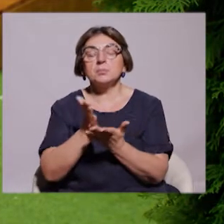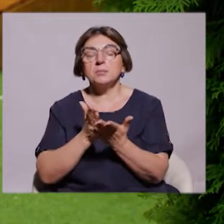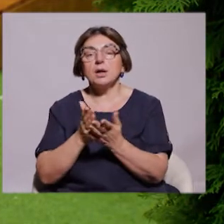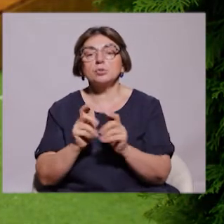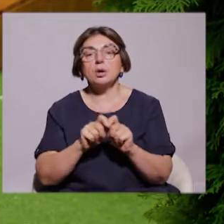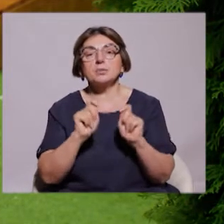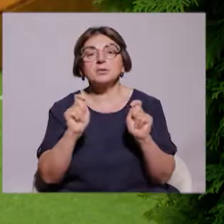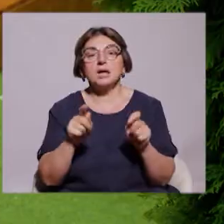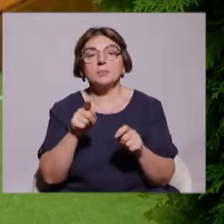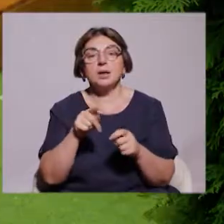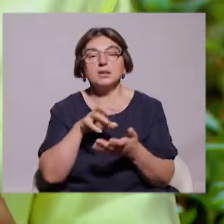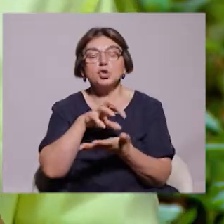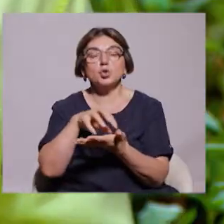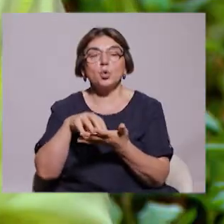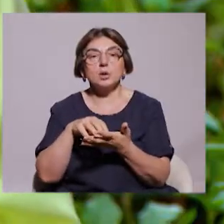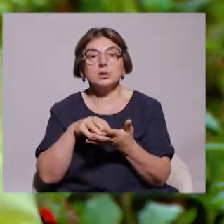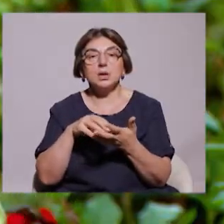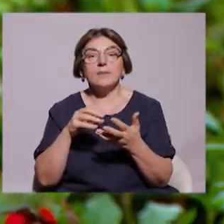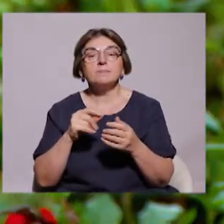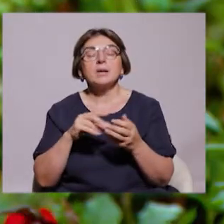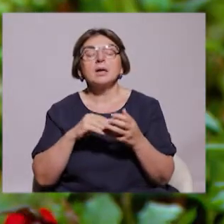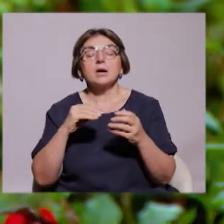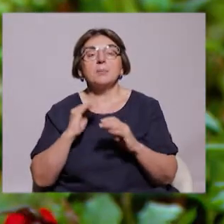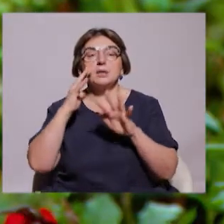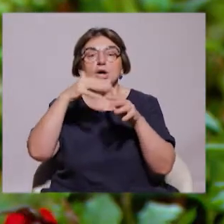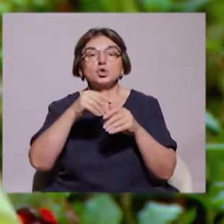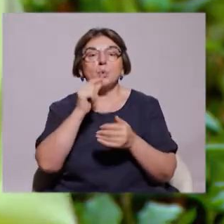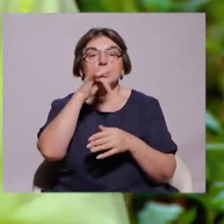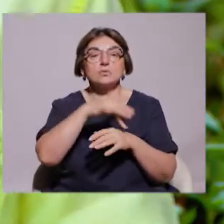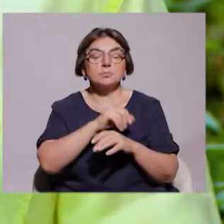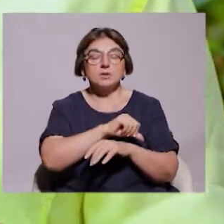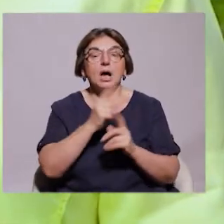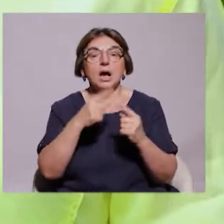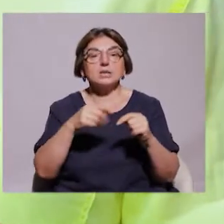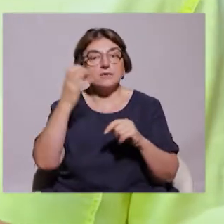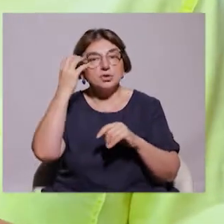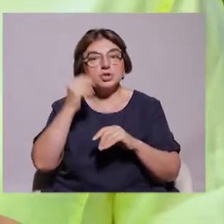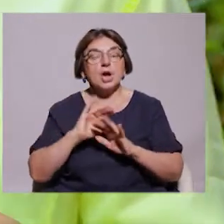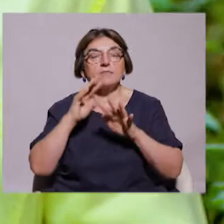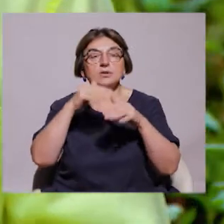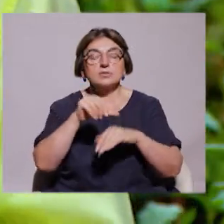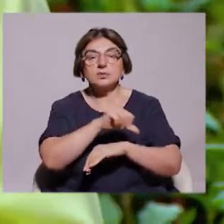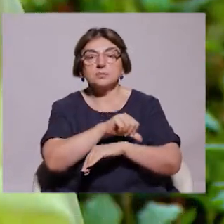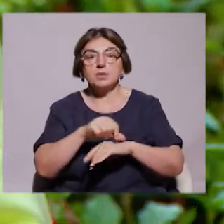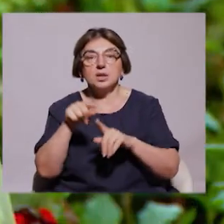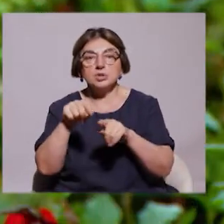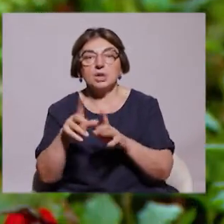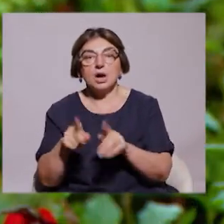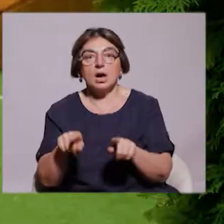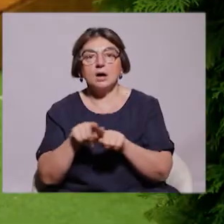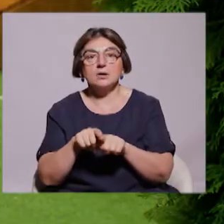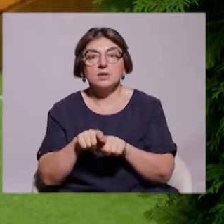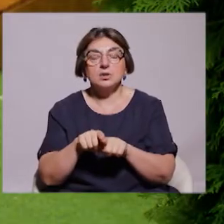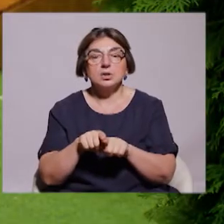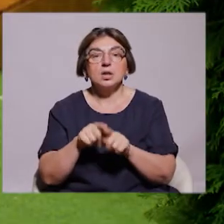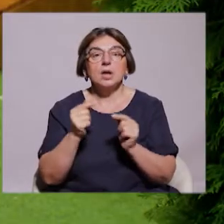ხმელთაშუა ზღვისპირეთში დაარსდა კოლონიები, დაარსდა ასევე შავი ზღვისპირეთში და შავი ზღვისპირეთის მიმართულებით შავი ზღვისპირეთში სამი მიმართულები